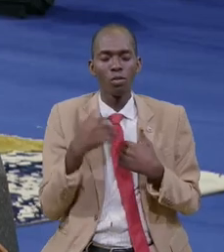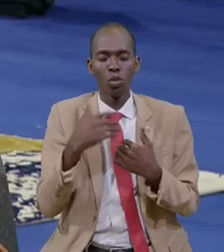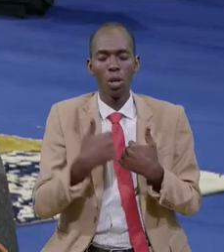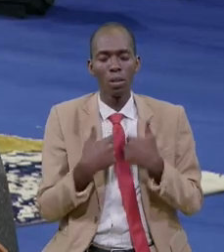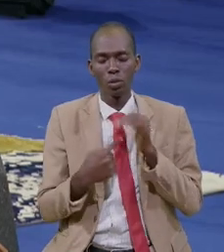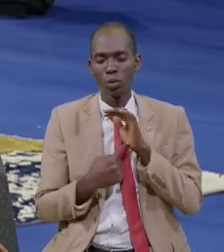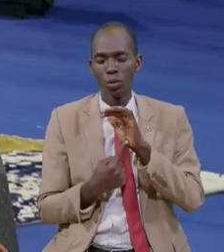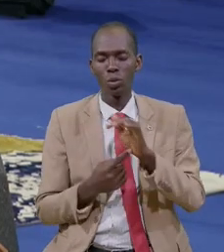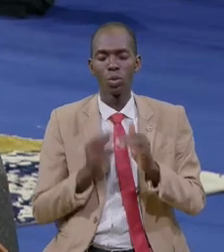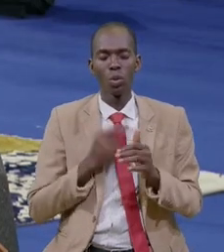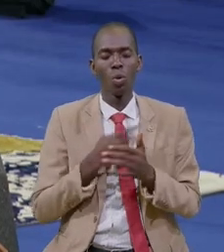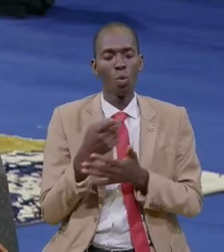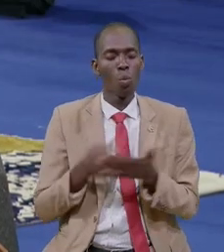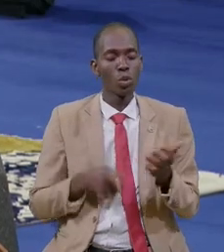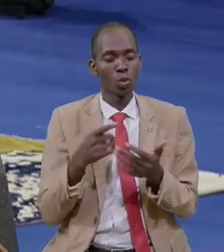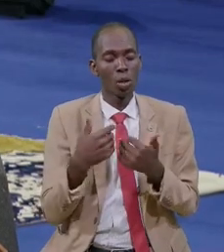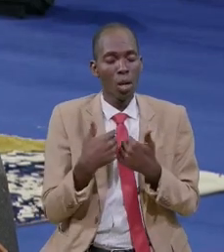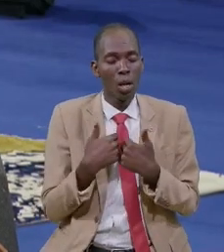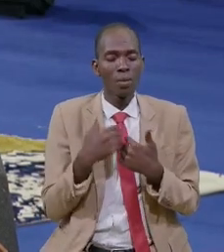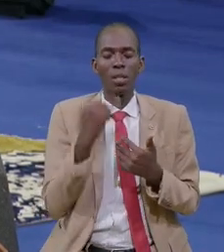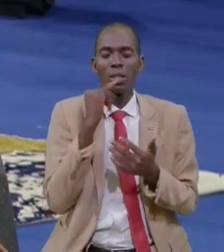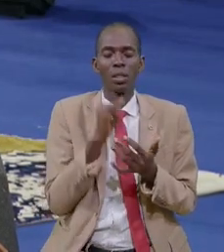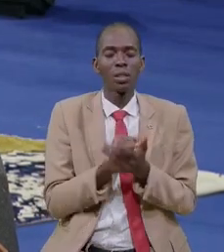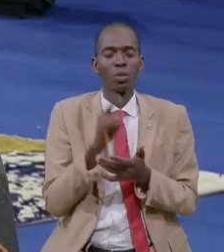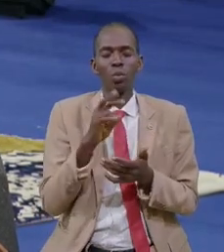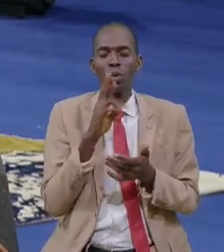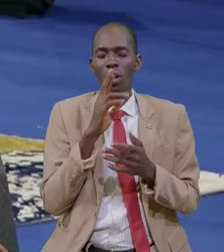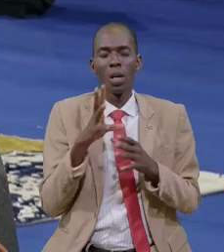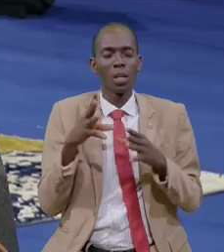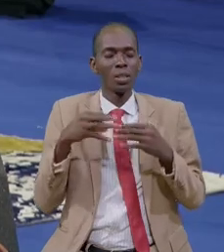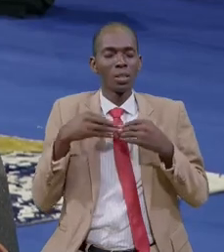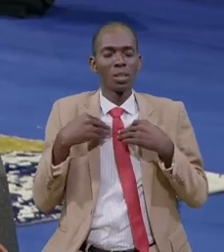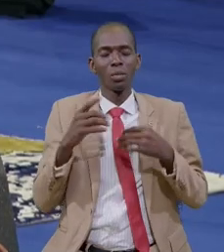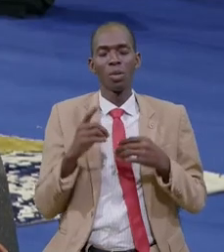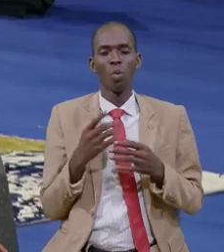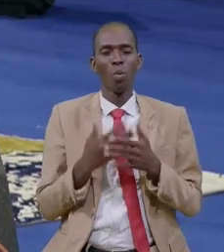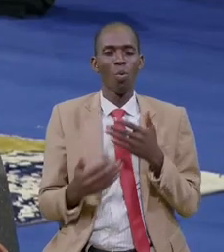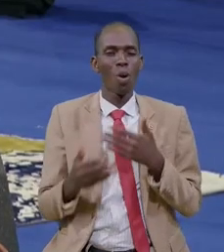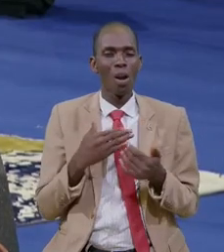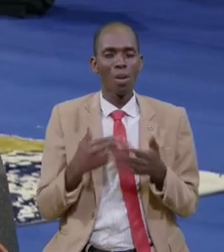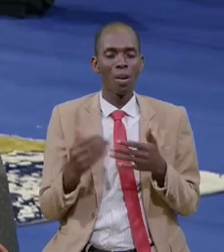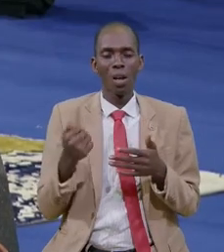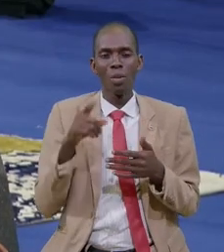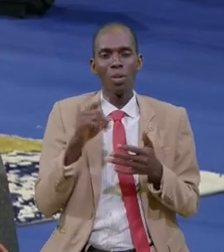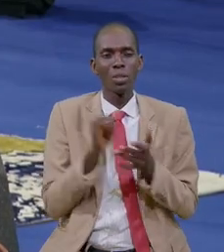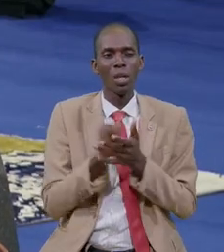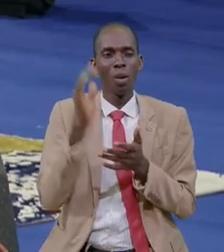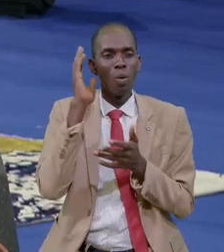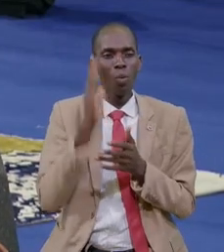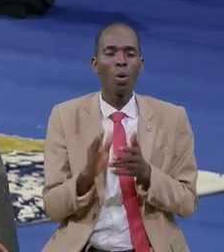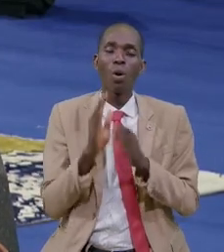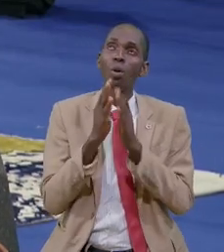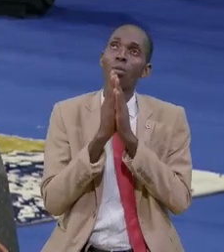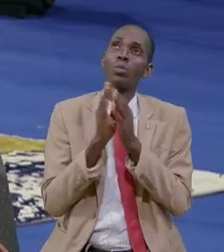as, que tu es accepté. Quiconque invoquera, il ne le